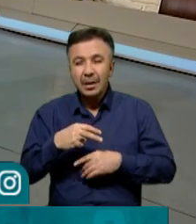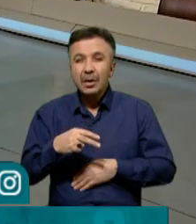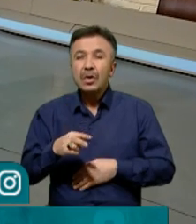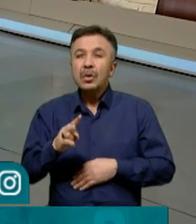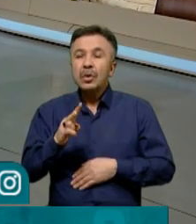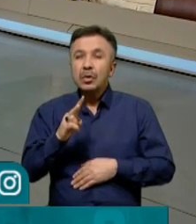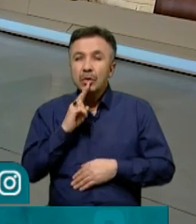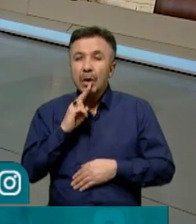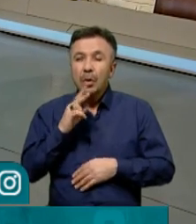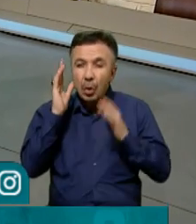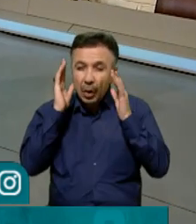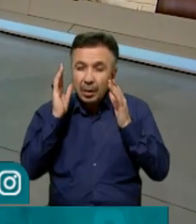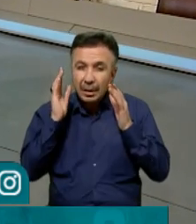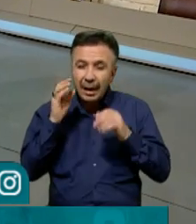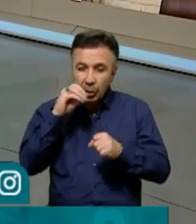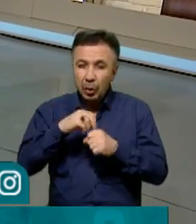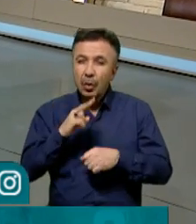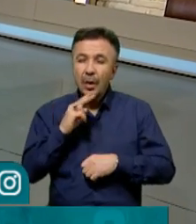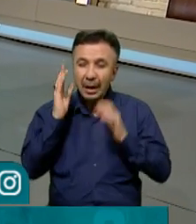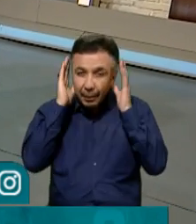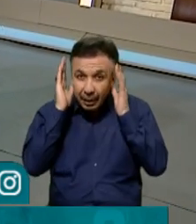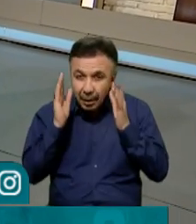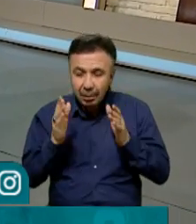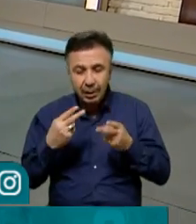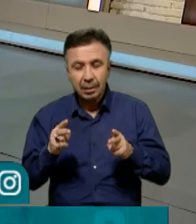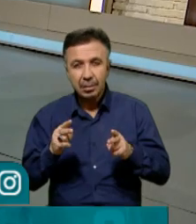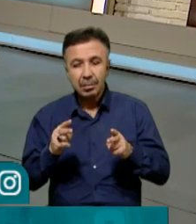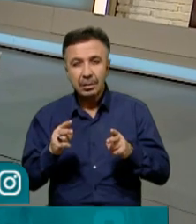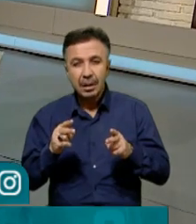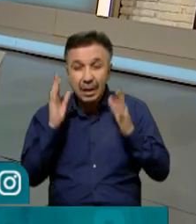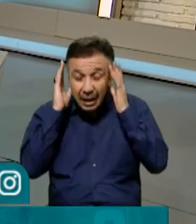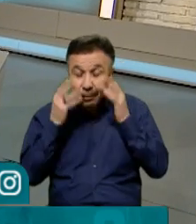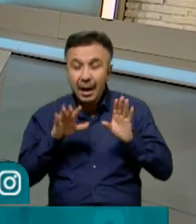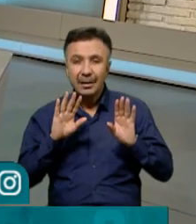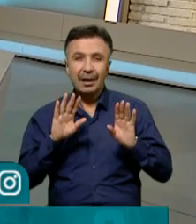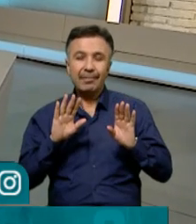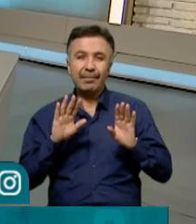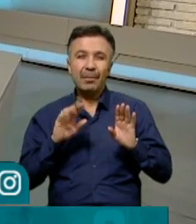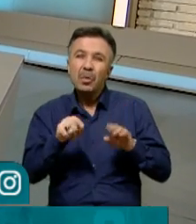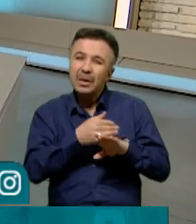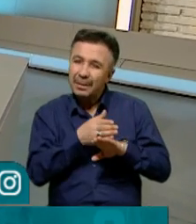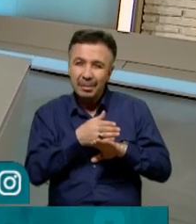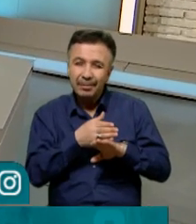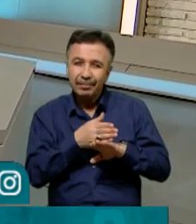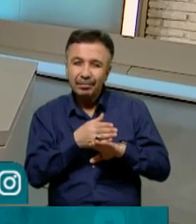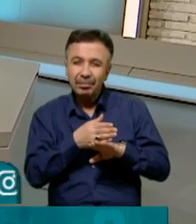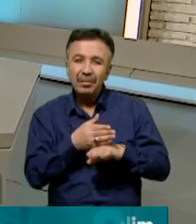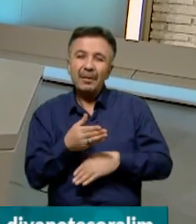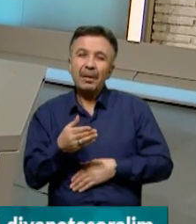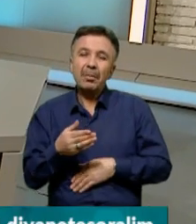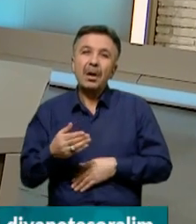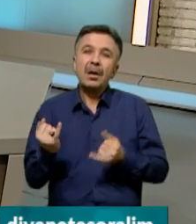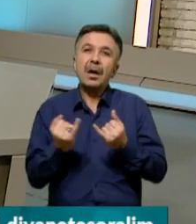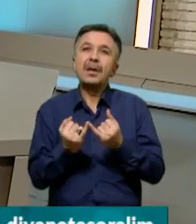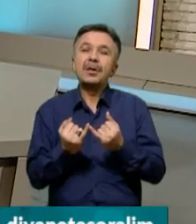demeyiz. Kılmayanlara da siz niye kılmıyorsun demeyiz çünkü cumayı kılmıştır, eda etmiştir. Bu nedenle benim kardeşim